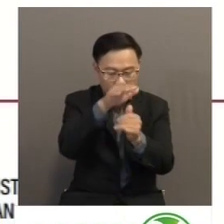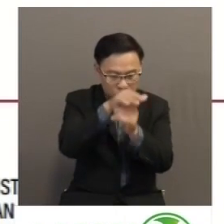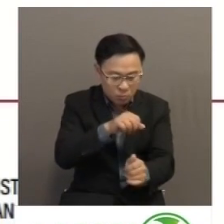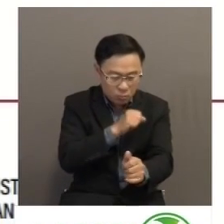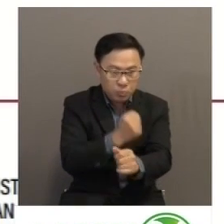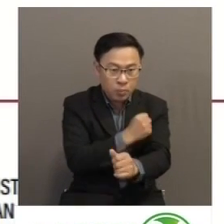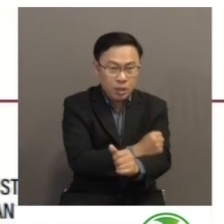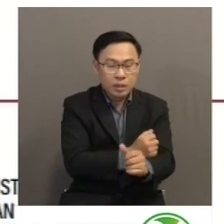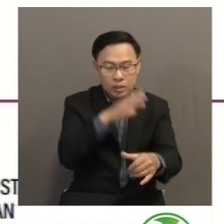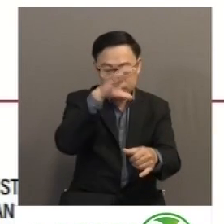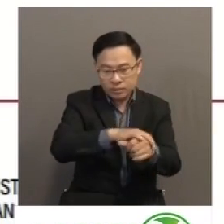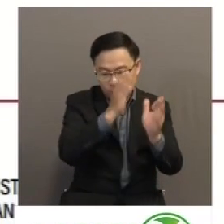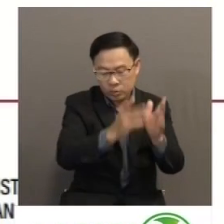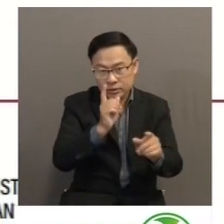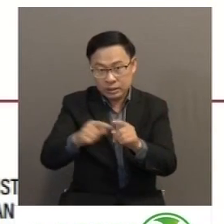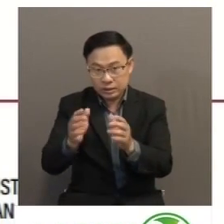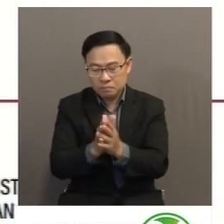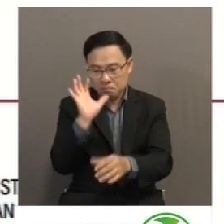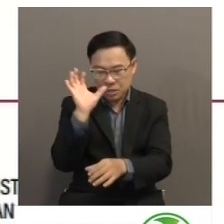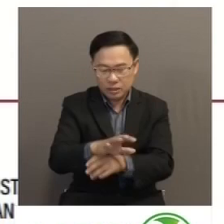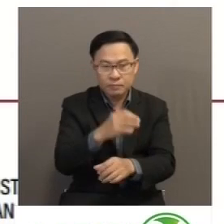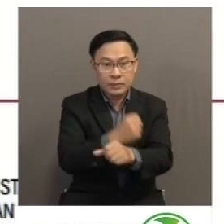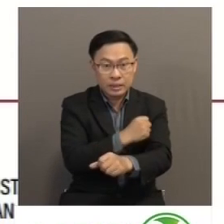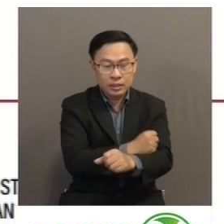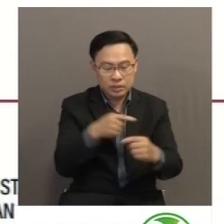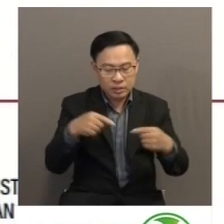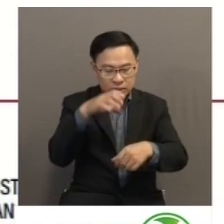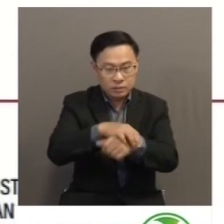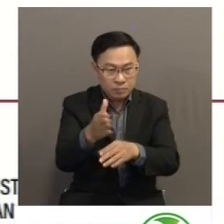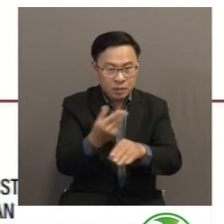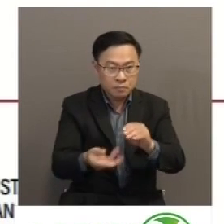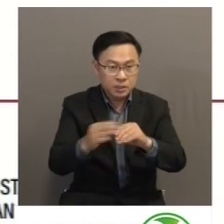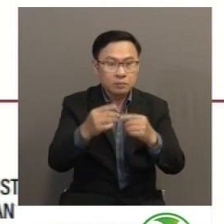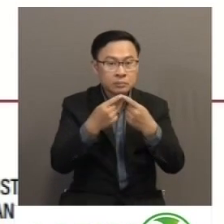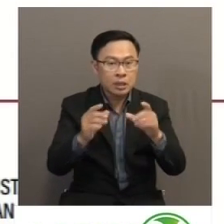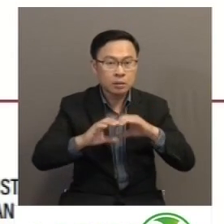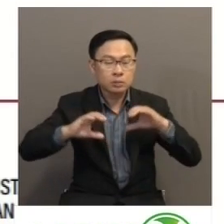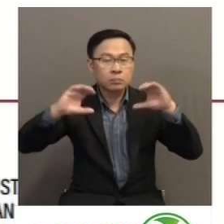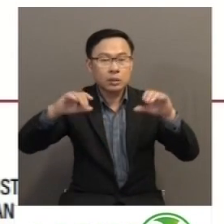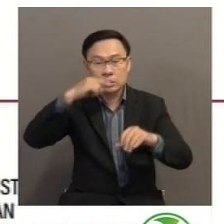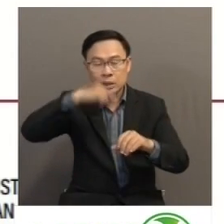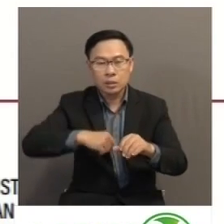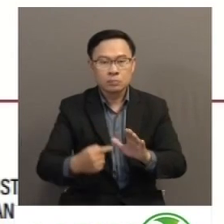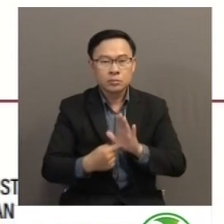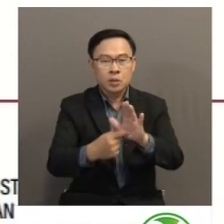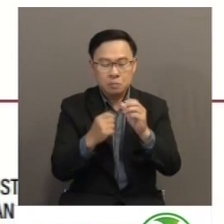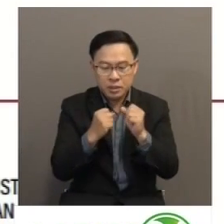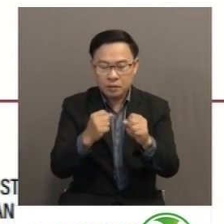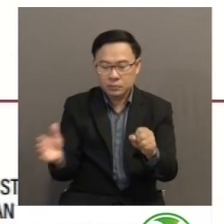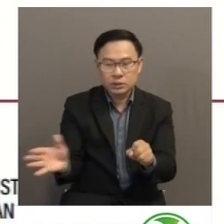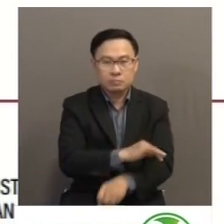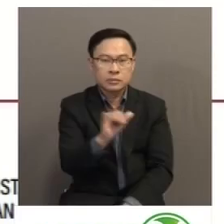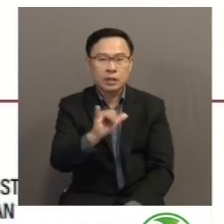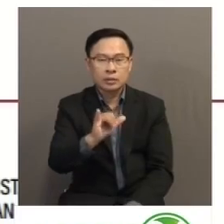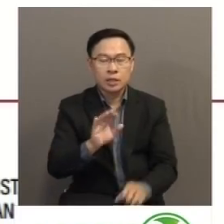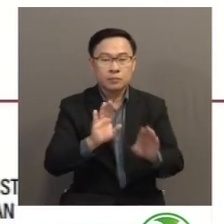คดีกับเจ้าของธุรกิจที่มีการบังคับให้ใช้แรงงานในภาคประมงมากขึ้นแต่รัฐบาลไทยไม่ได้แสดงความพยายามมากขึ้น